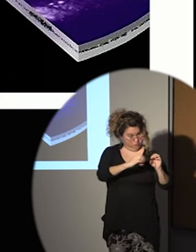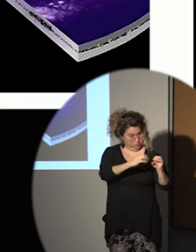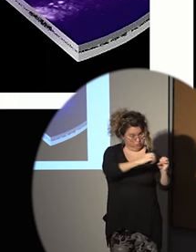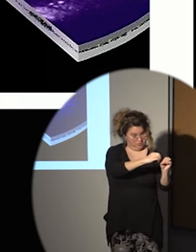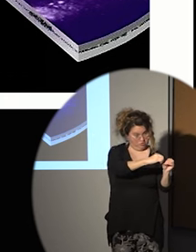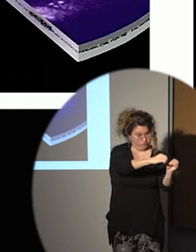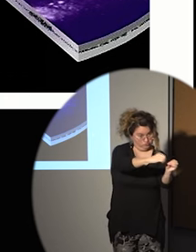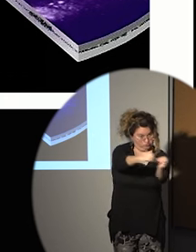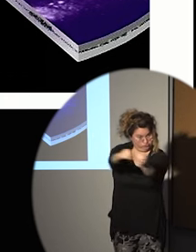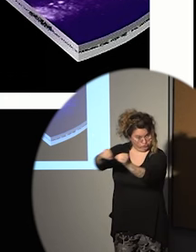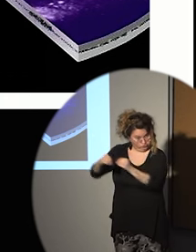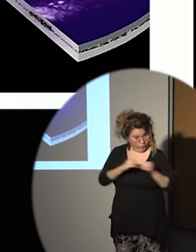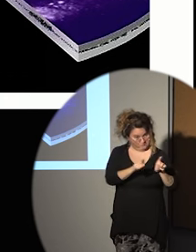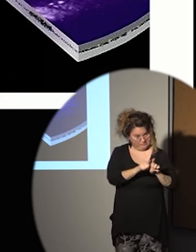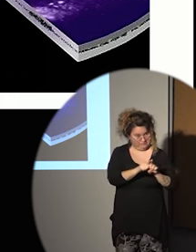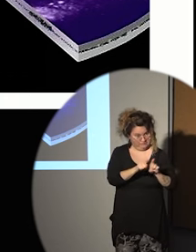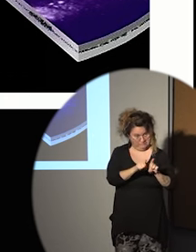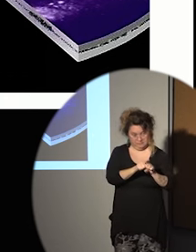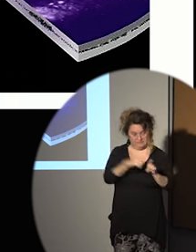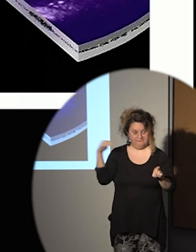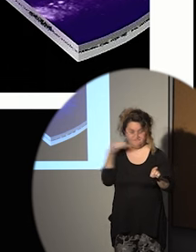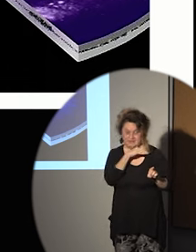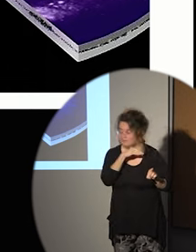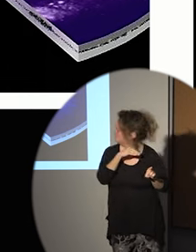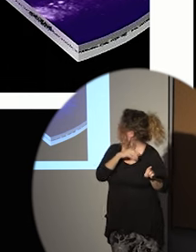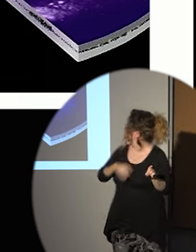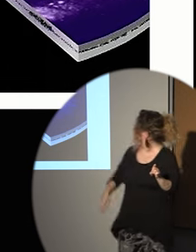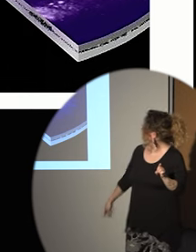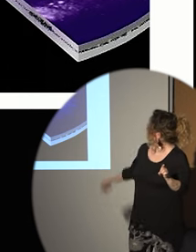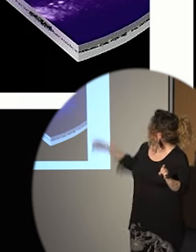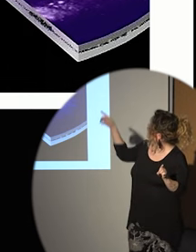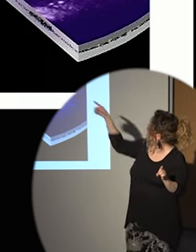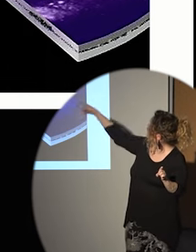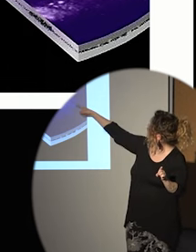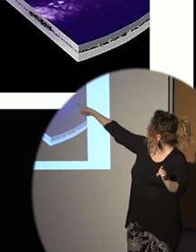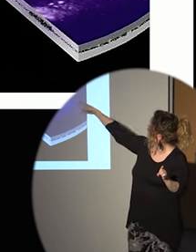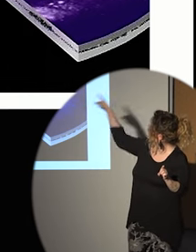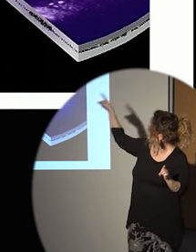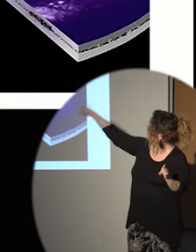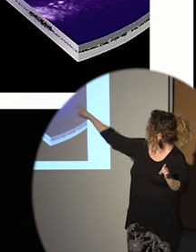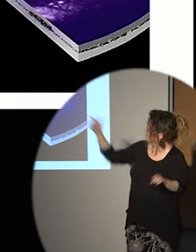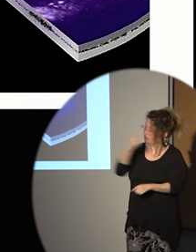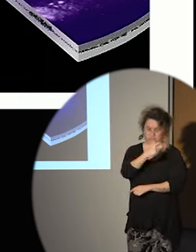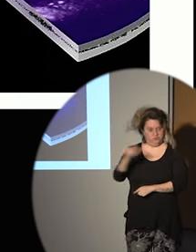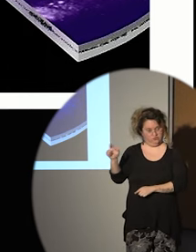par seconde, ce qui est rapide pour nous. Mais par contre, pour faire un